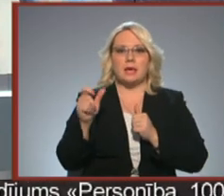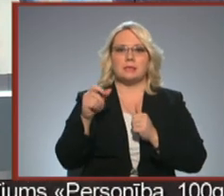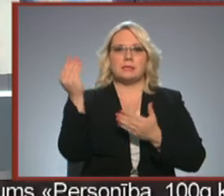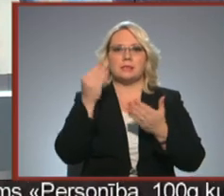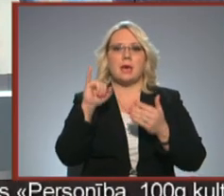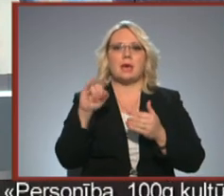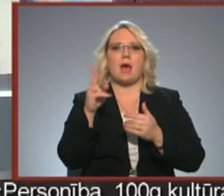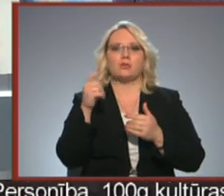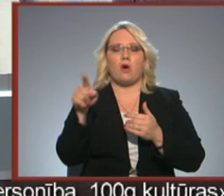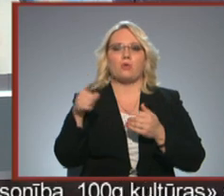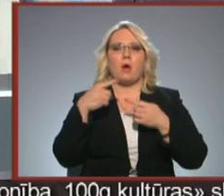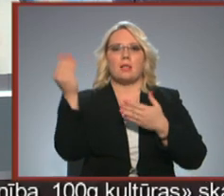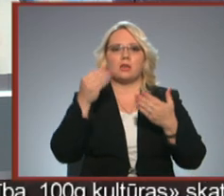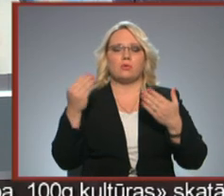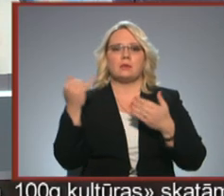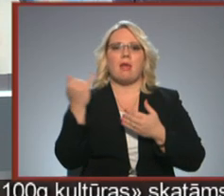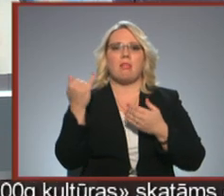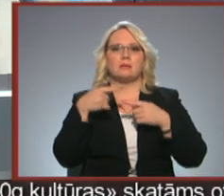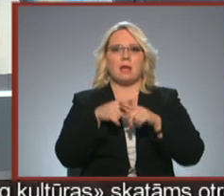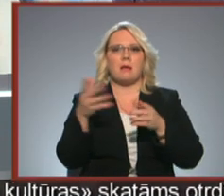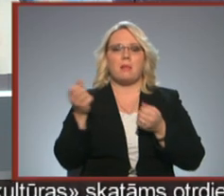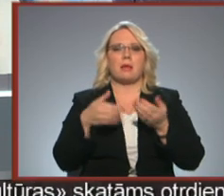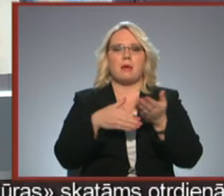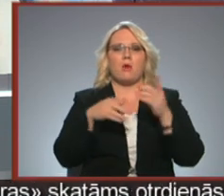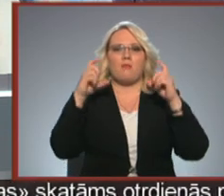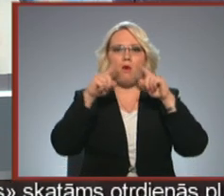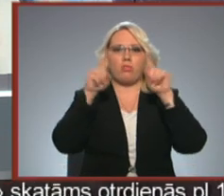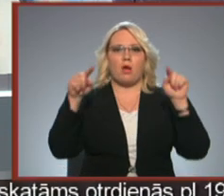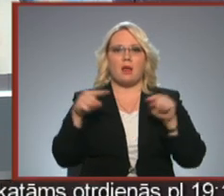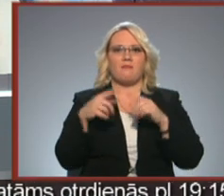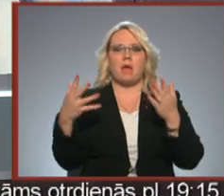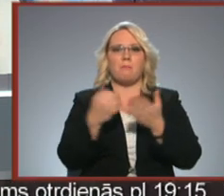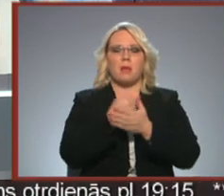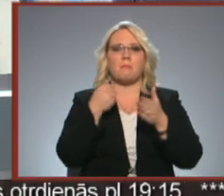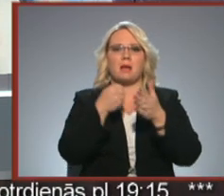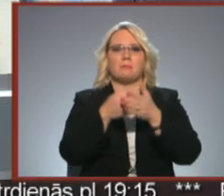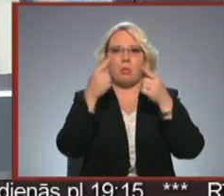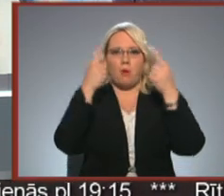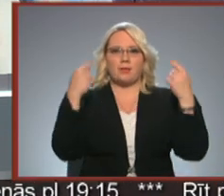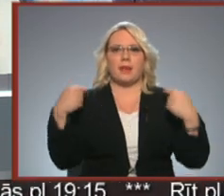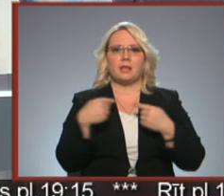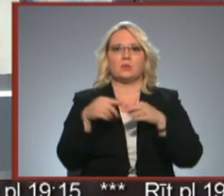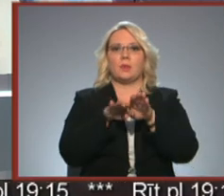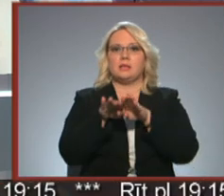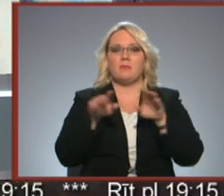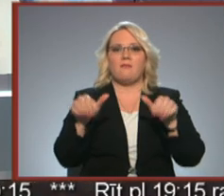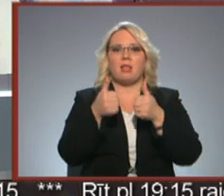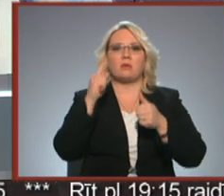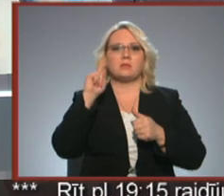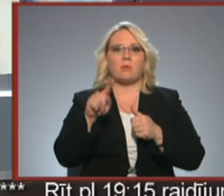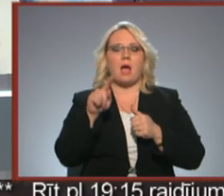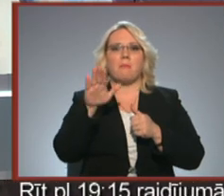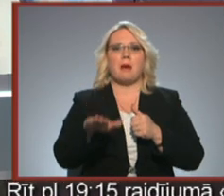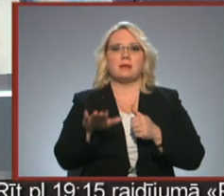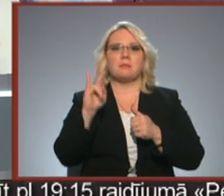Jansone tos gleznojusi eļļas tehnikā, palīgā ņemot fotogrāfiju, lai panāktu maksimālu portretisku līdzību. Vienlaikus saprotot, ka maza